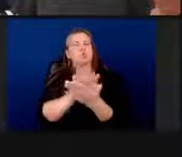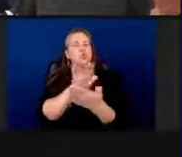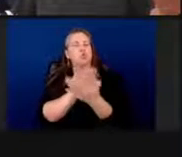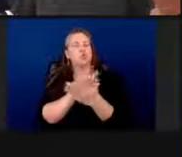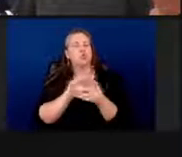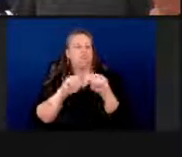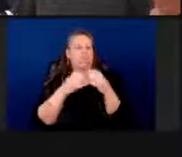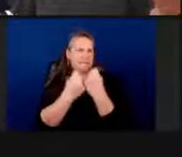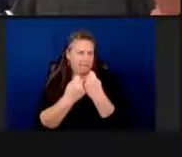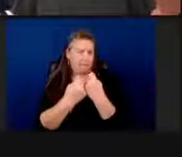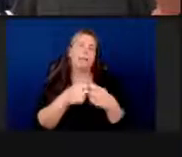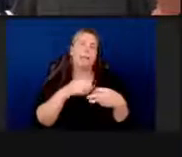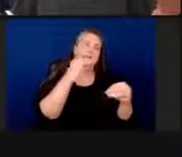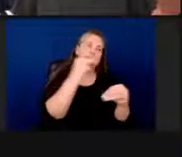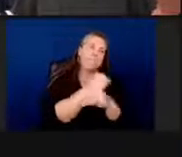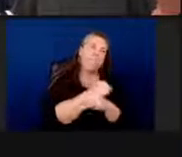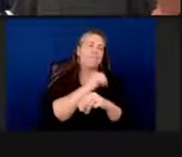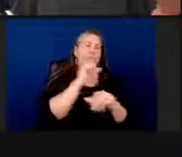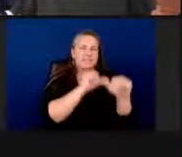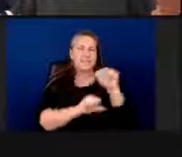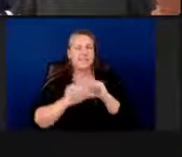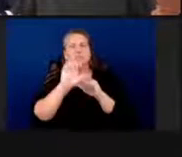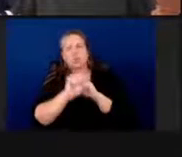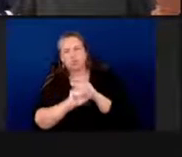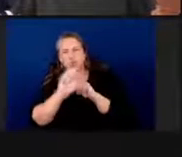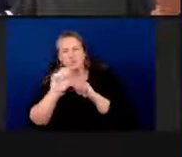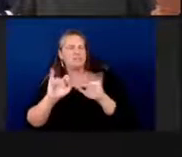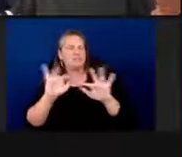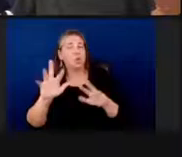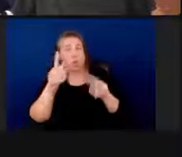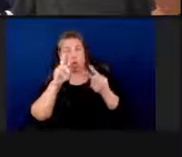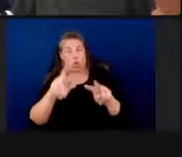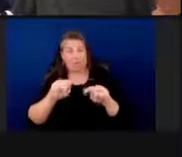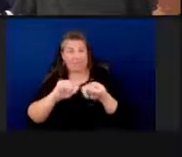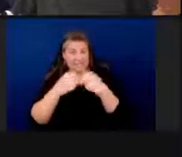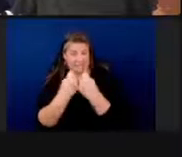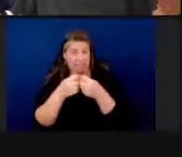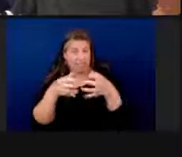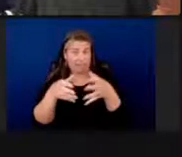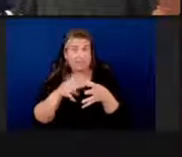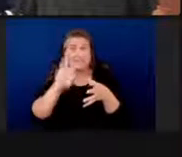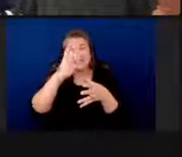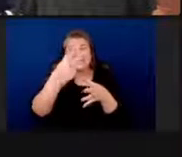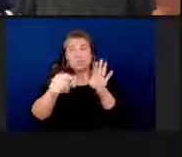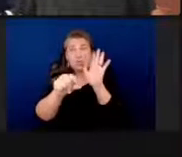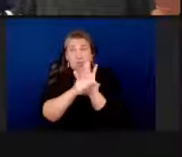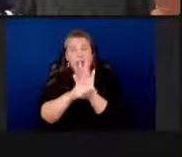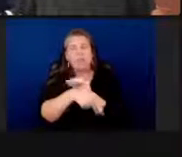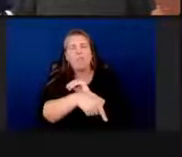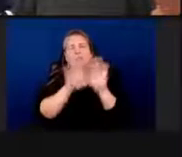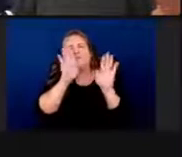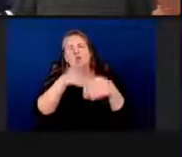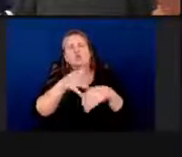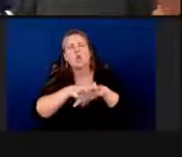نموذج الفرق، لدينا فرق مثلا رياضيات ودراسات اجتماعية، هم يركزون